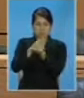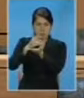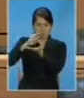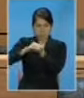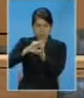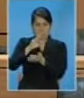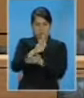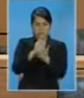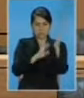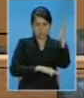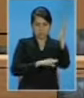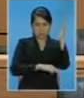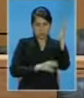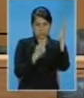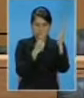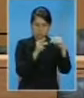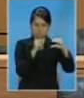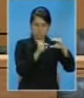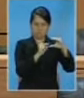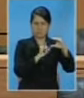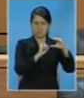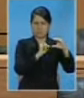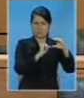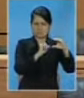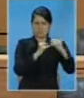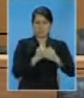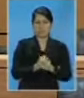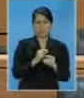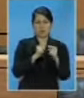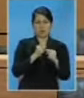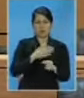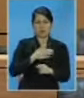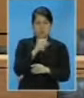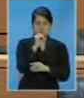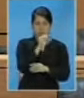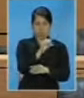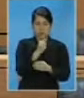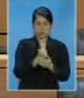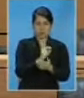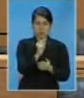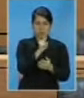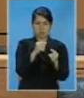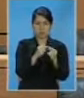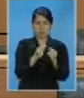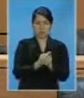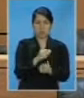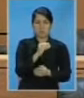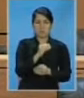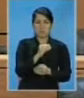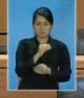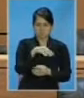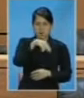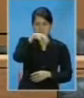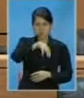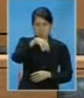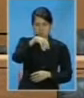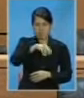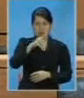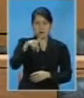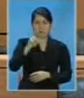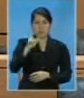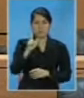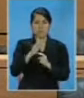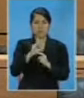ภาพแต่เราไปตีหมาว่ามันเป็นเรื่องของสำนักปลัดด้วยที่จริงมันเป็นคนละเรื่อง